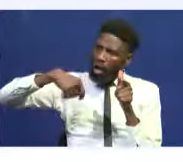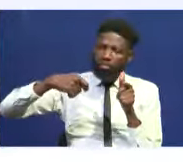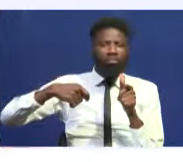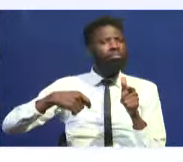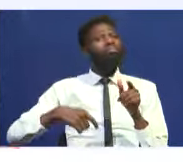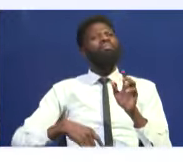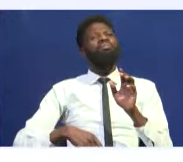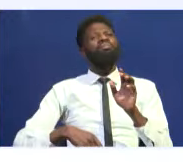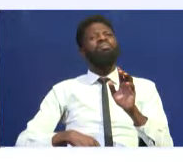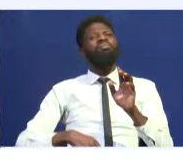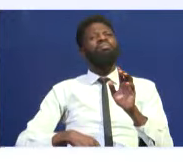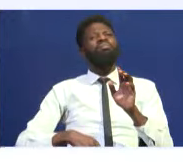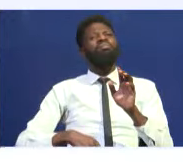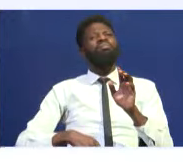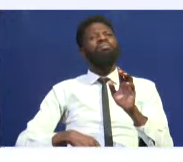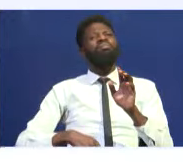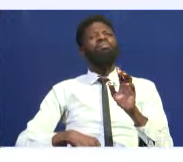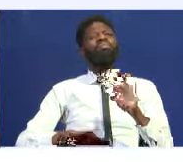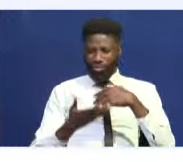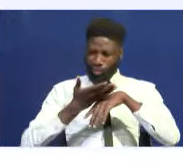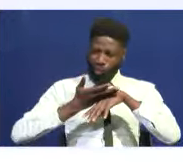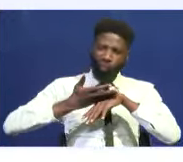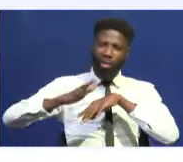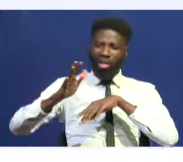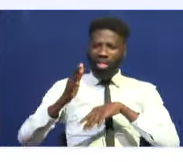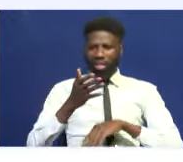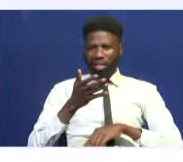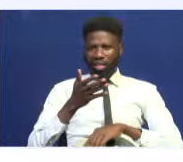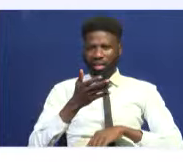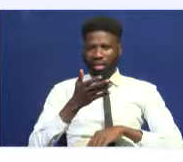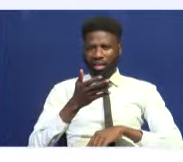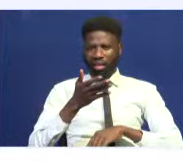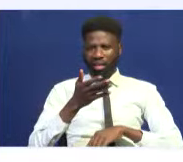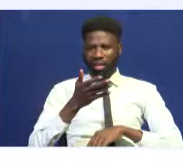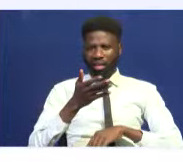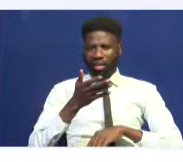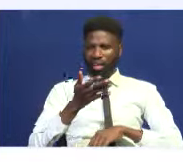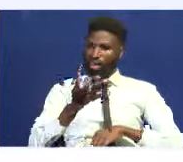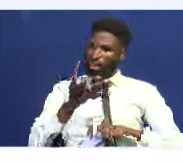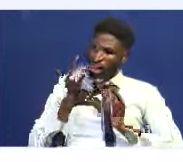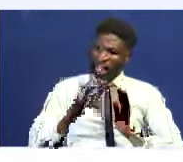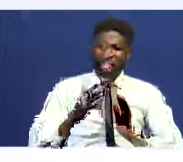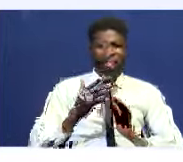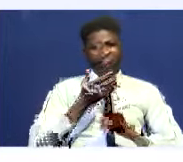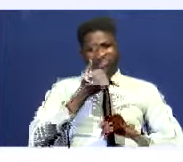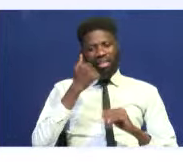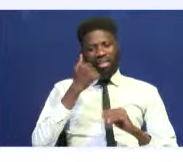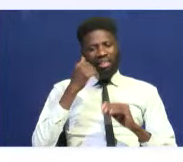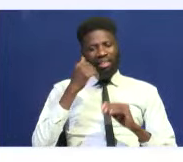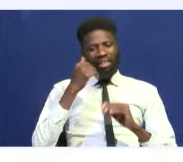film, what are you going to do? Go become a doctor, teacher.